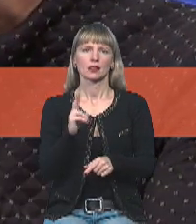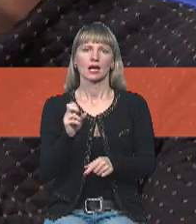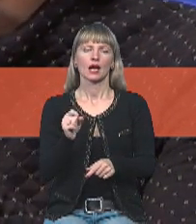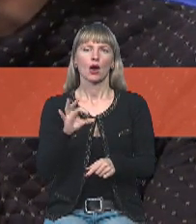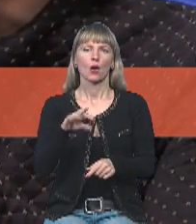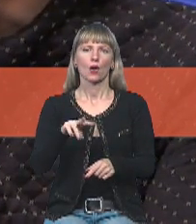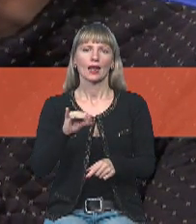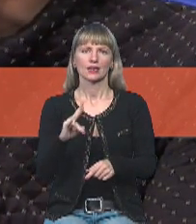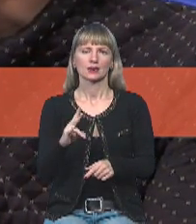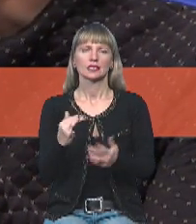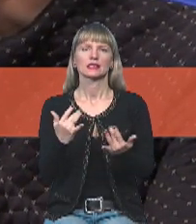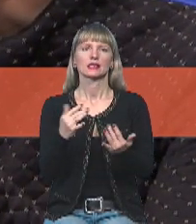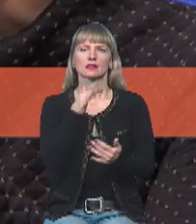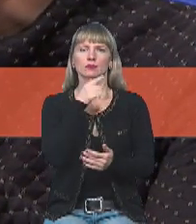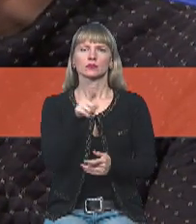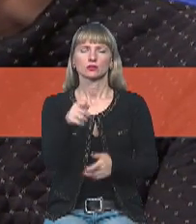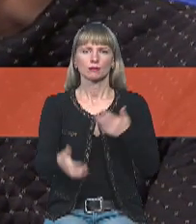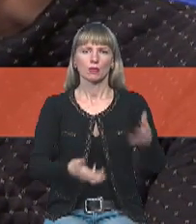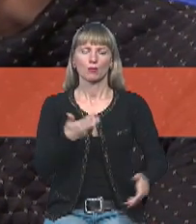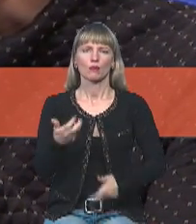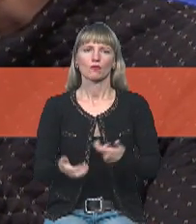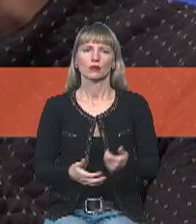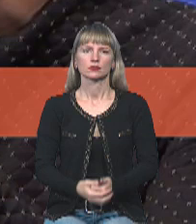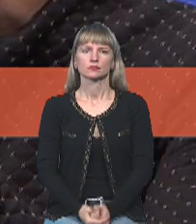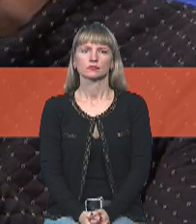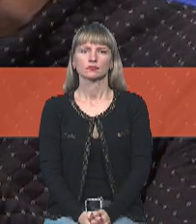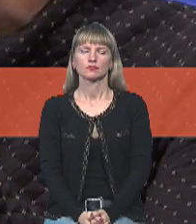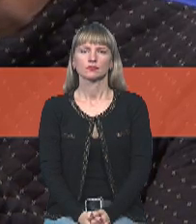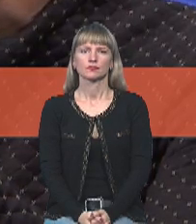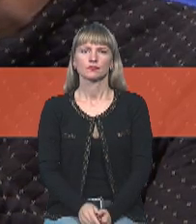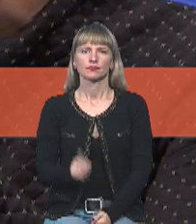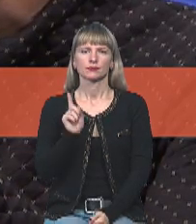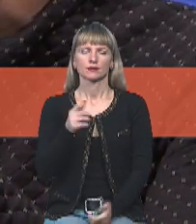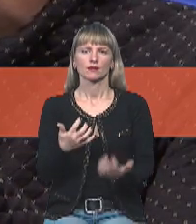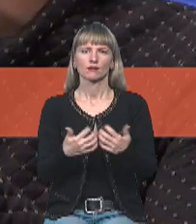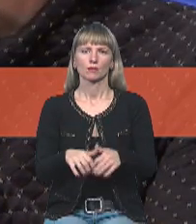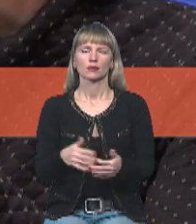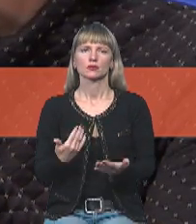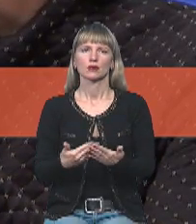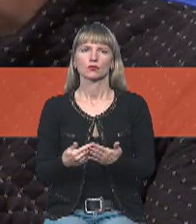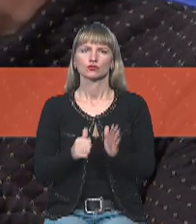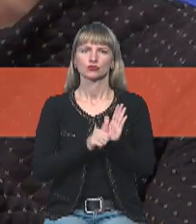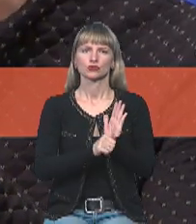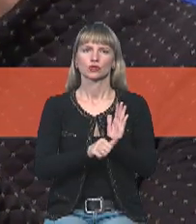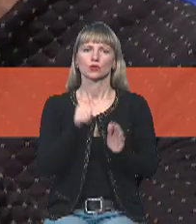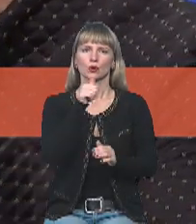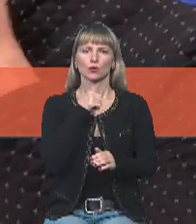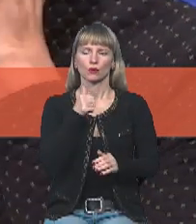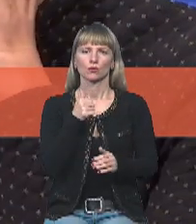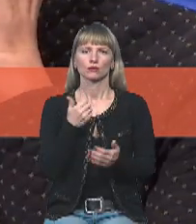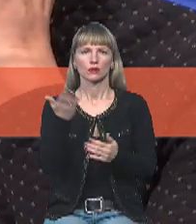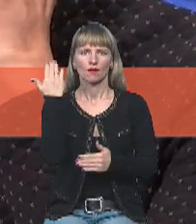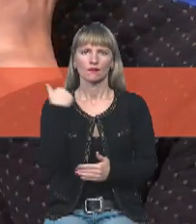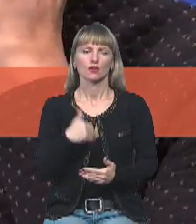видобувають первинний каулін. Скільки вже там часу його видобувають? Це там фабрика з якого 60-го року, да? Ага. Десь